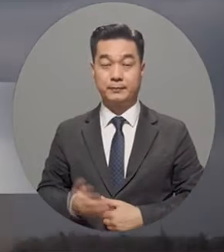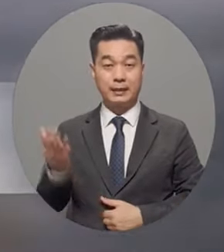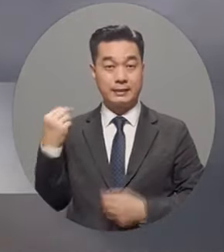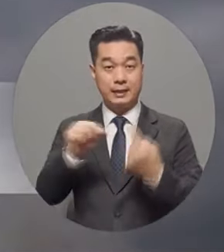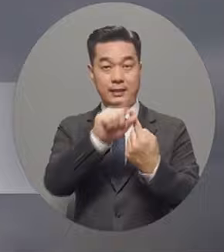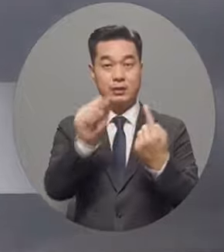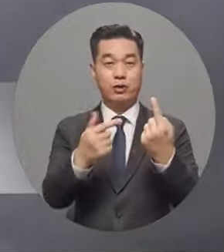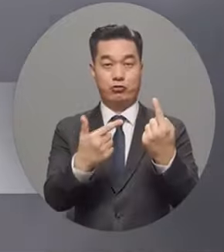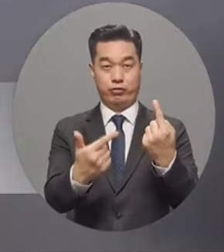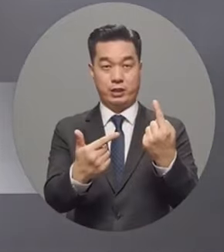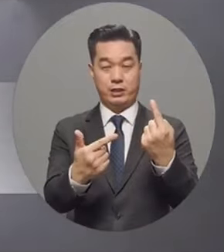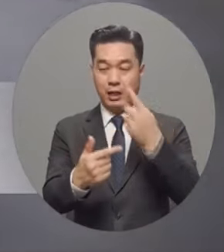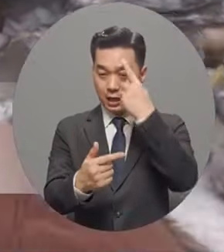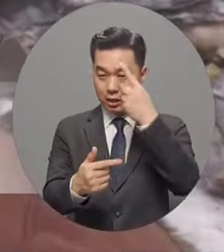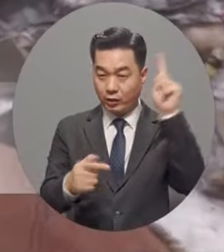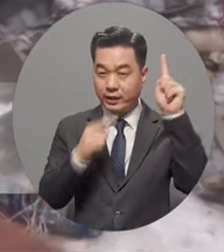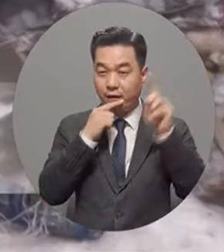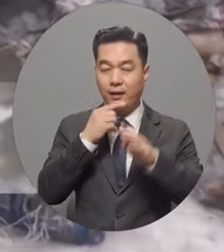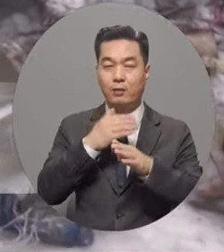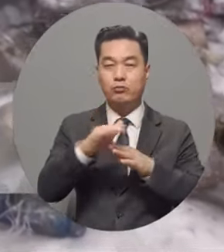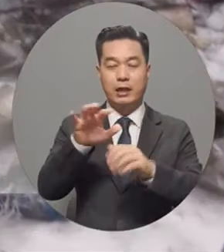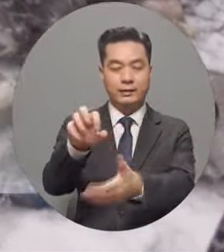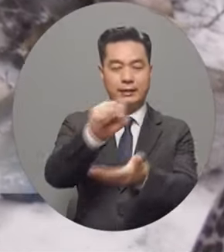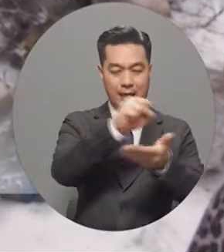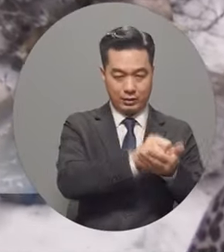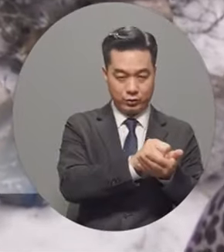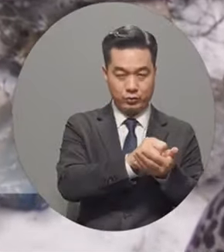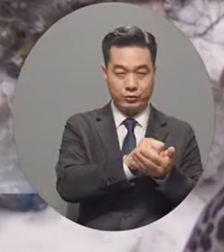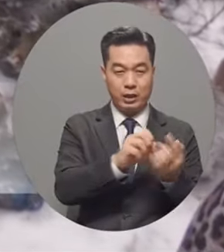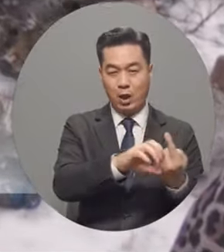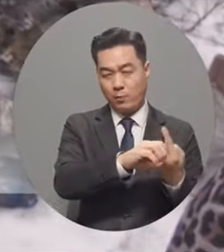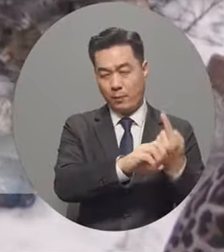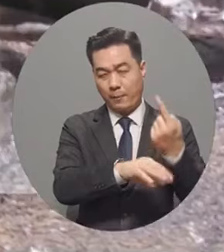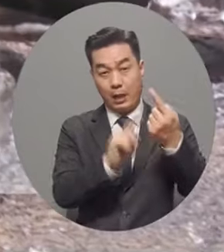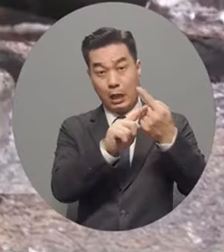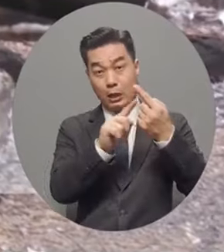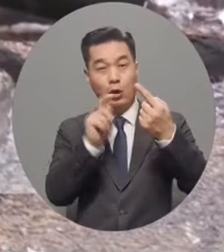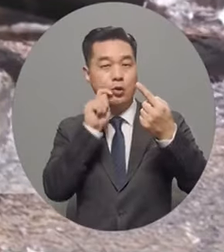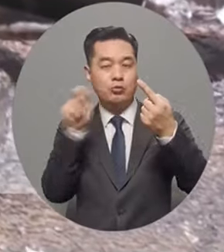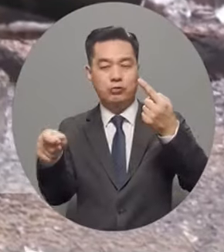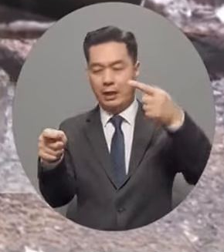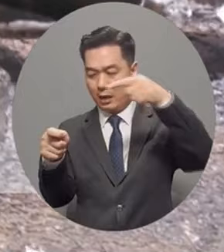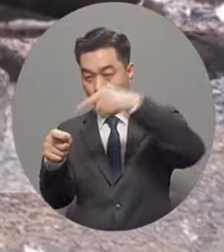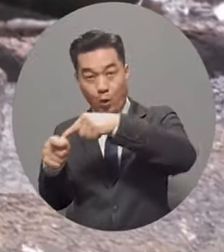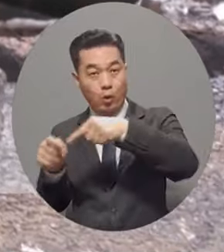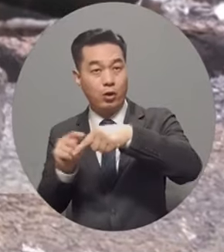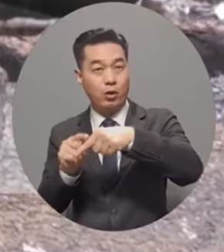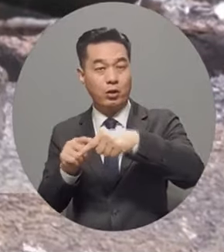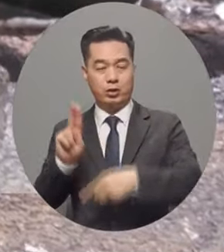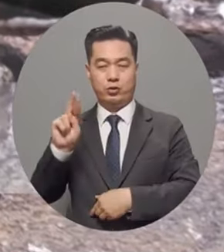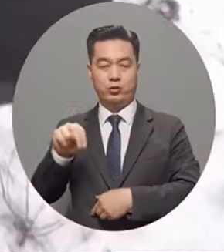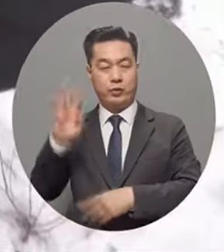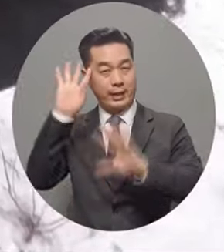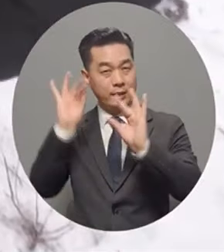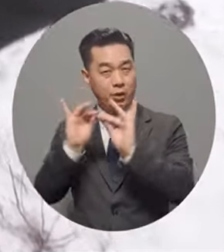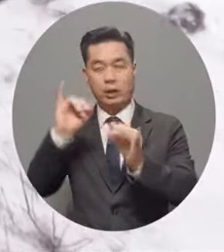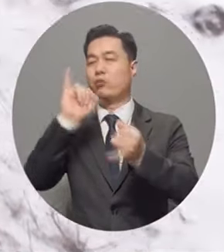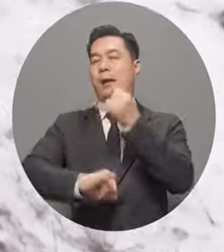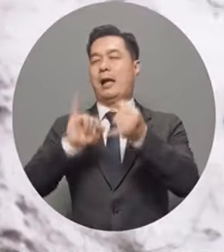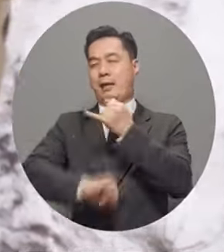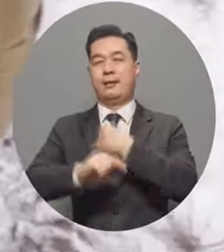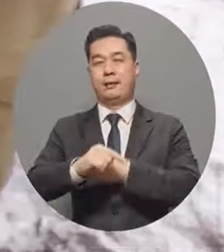등 러시아가 거듭 북한산 미사일로 우크라이나를 공격했는데 이는 명백한 유엔 안보리 결의 위반이라는